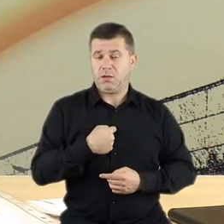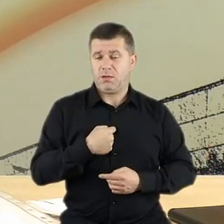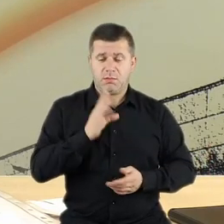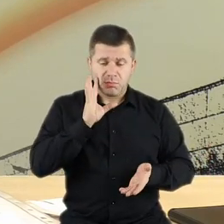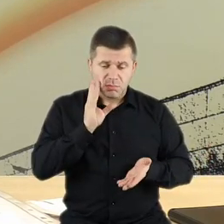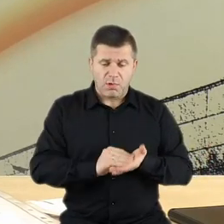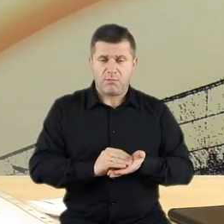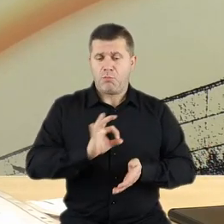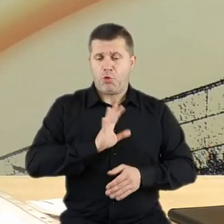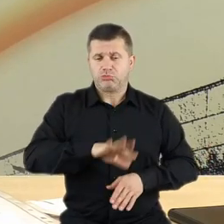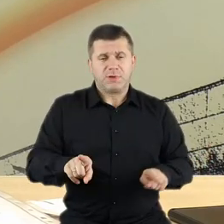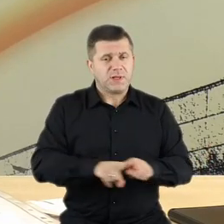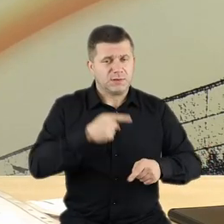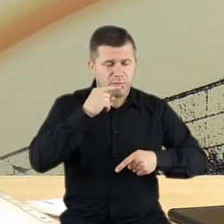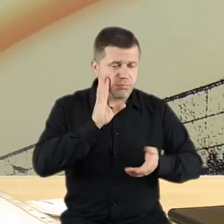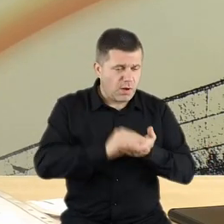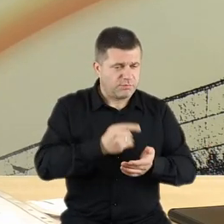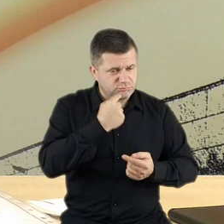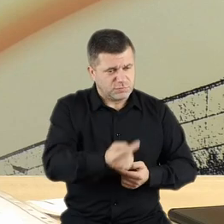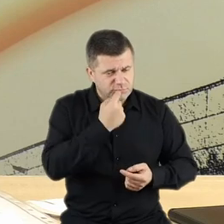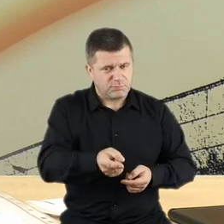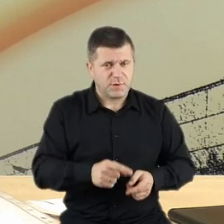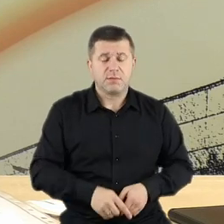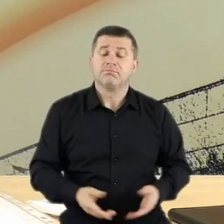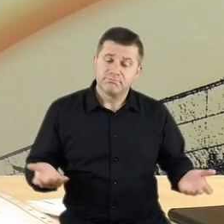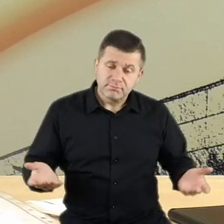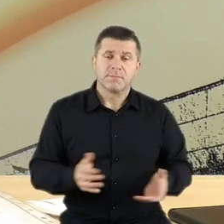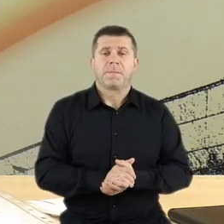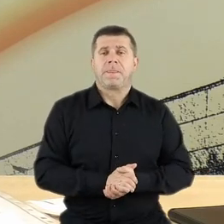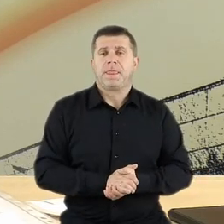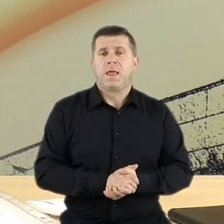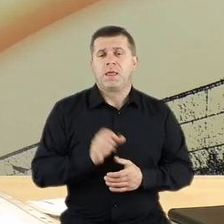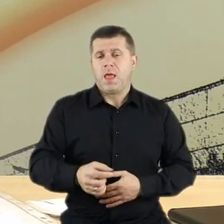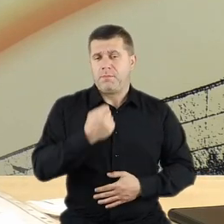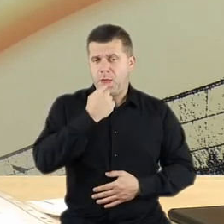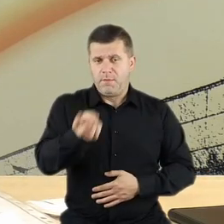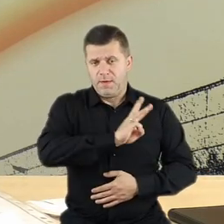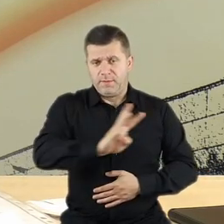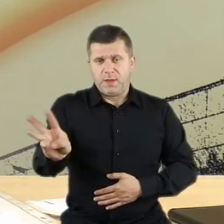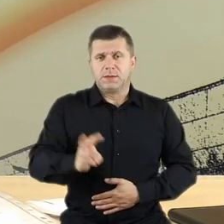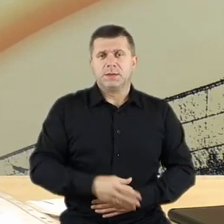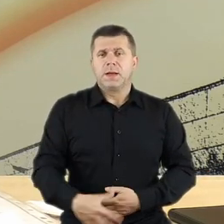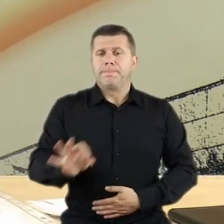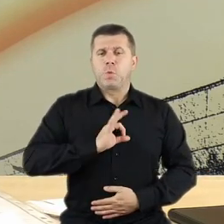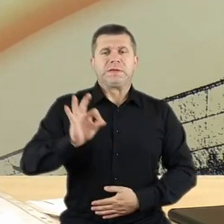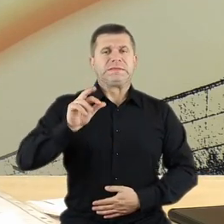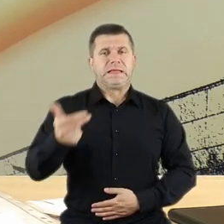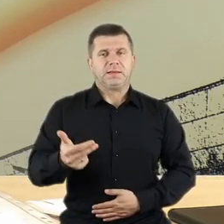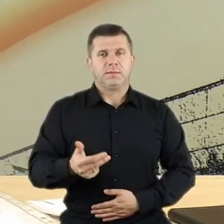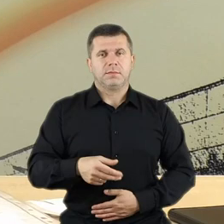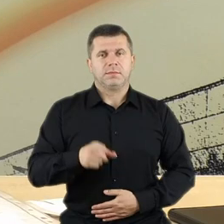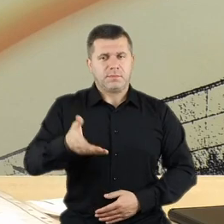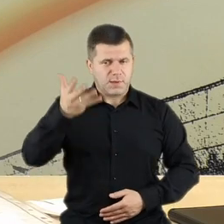zawsze i tak teraz powiem wam mój syn brał kiedyś